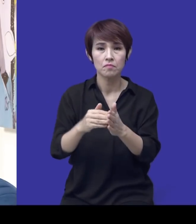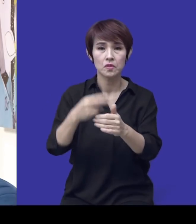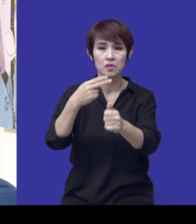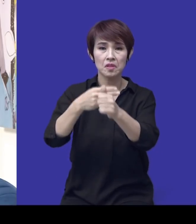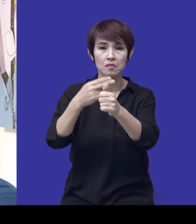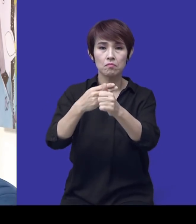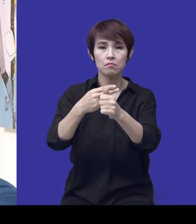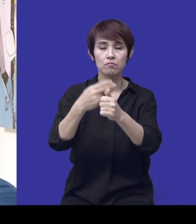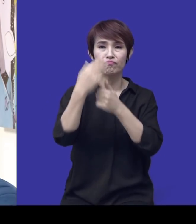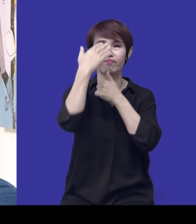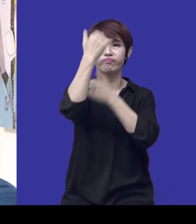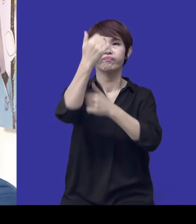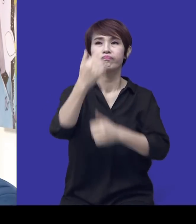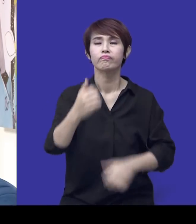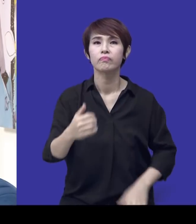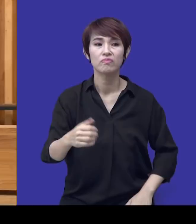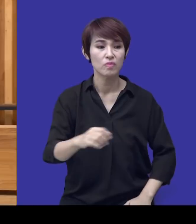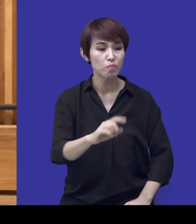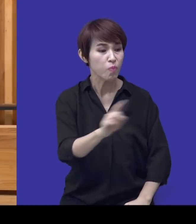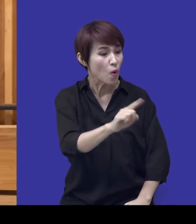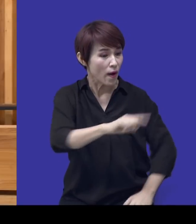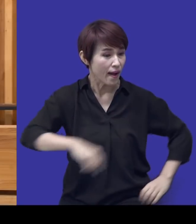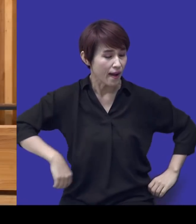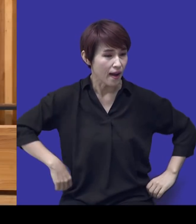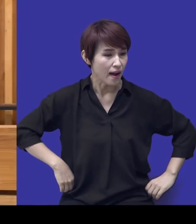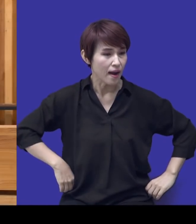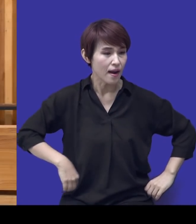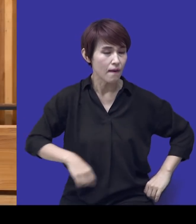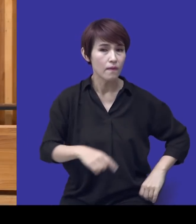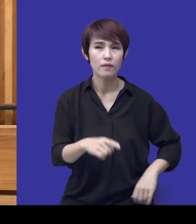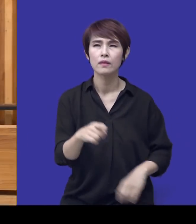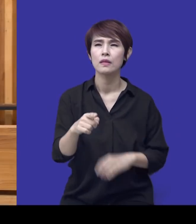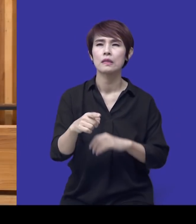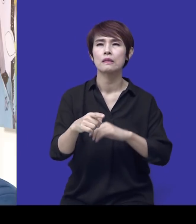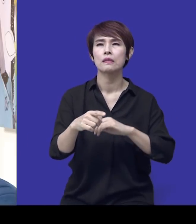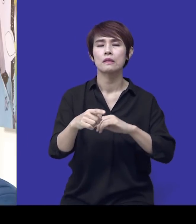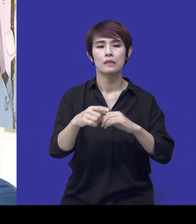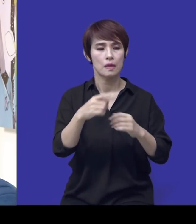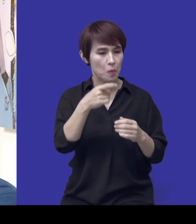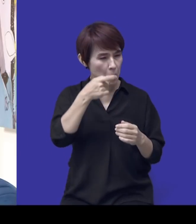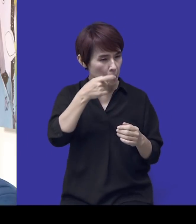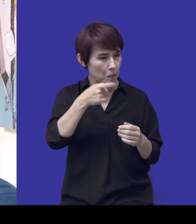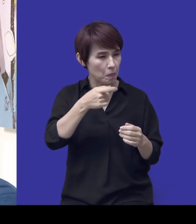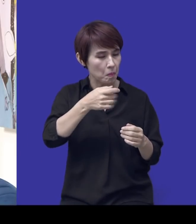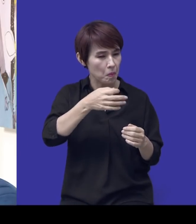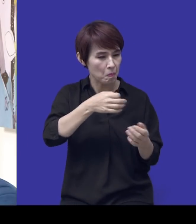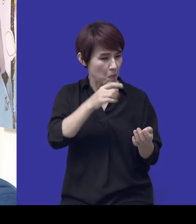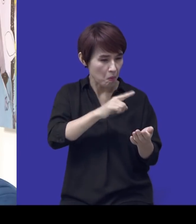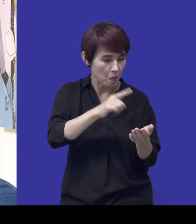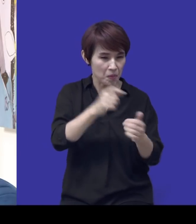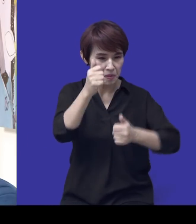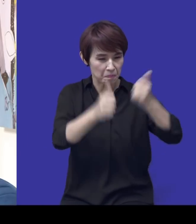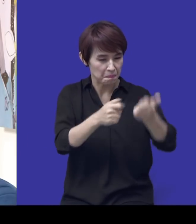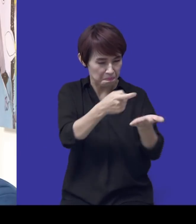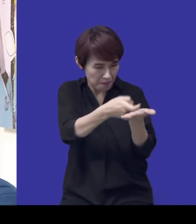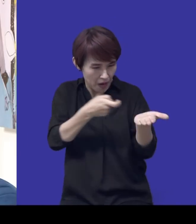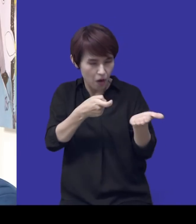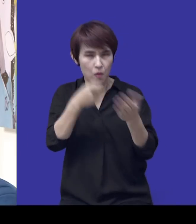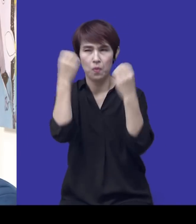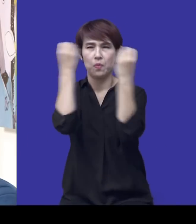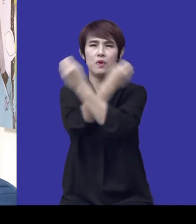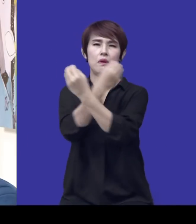한번 나오라고 하신 적도 있었고 너 뭐 하냐고. 무슨 부정행위 하나 해서. 네, 뭐 그런 생활을